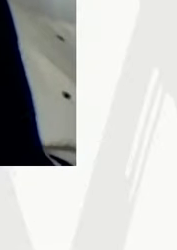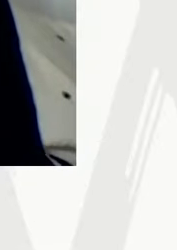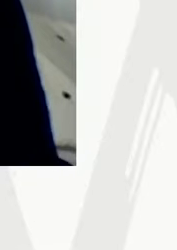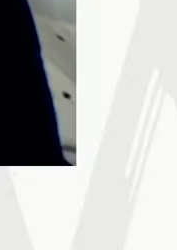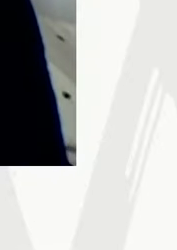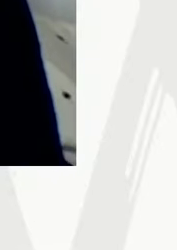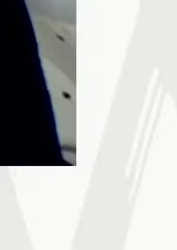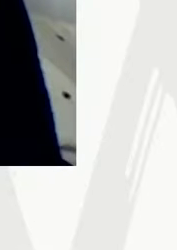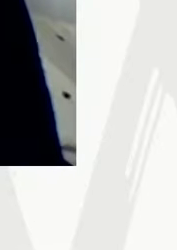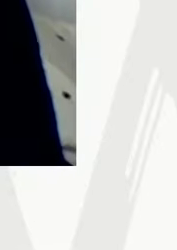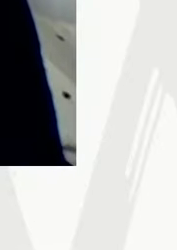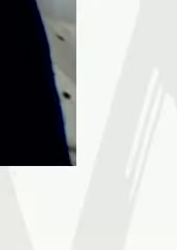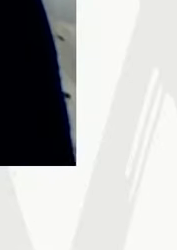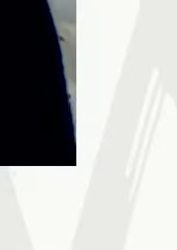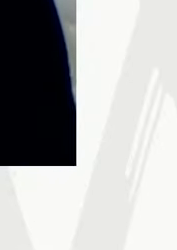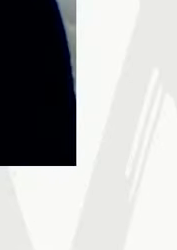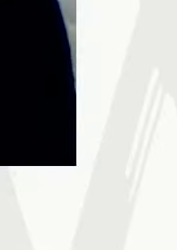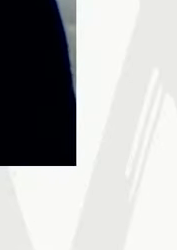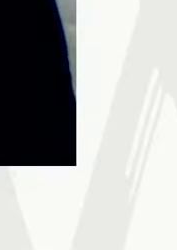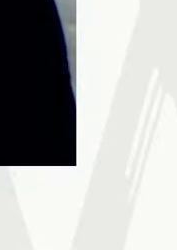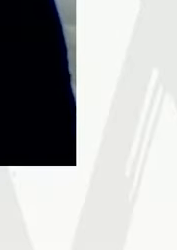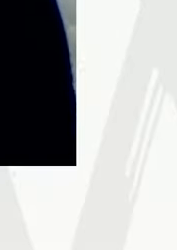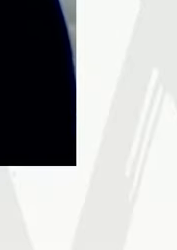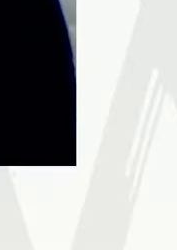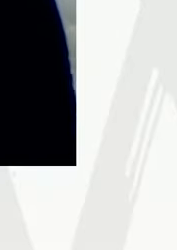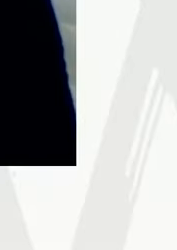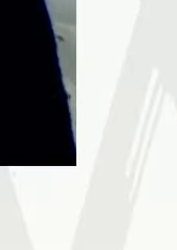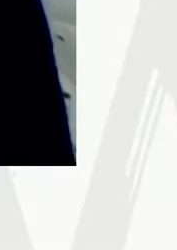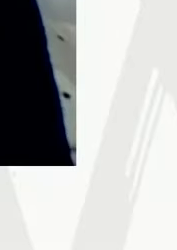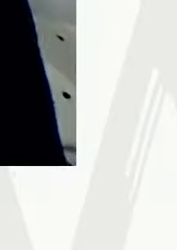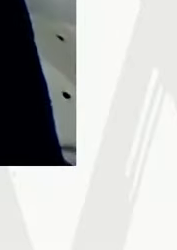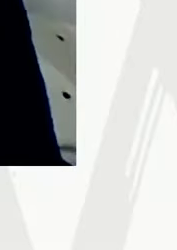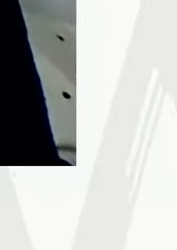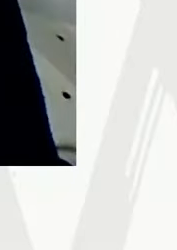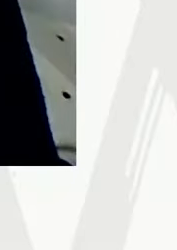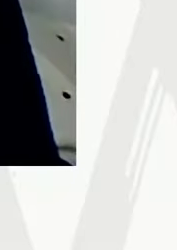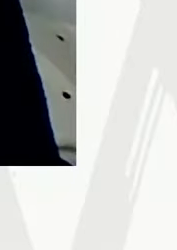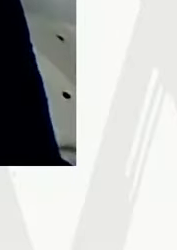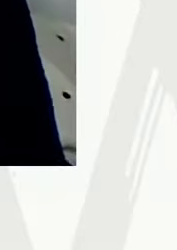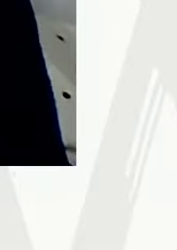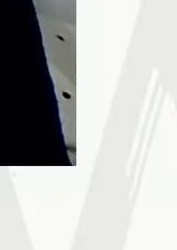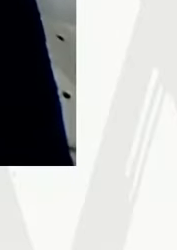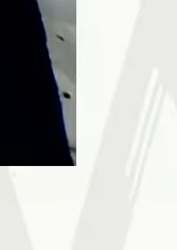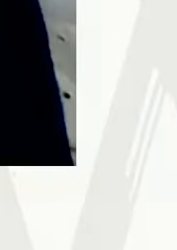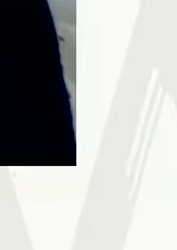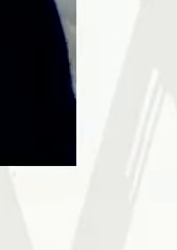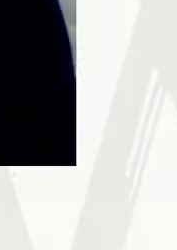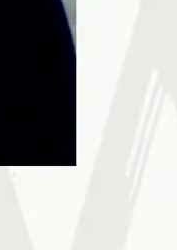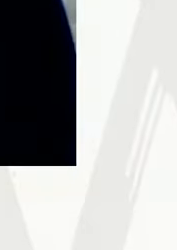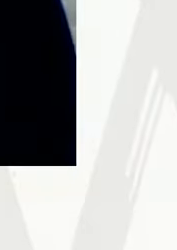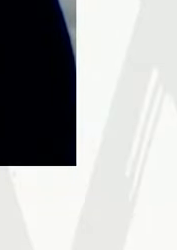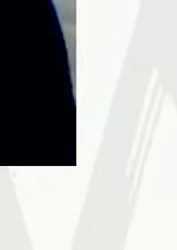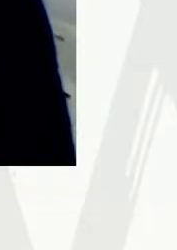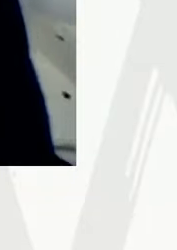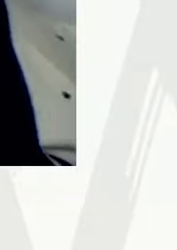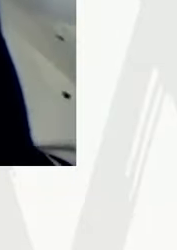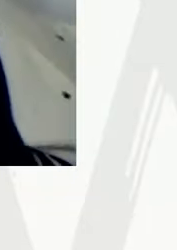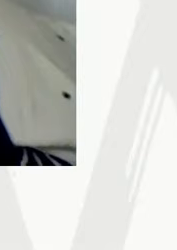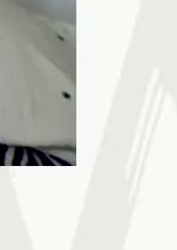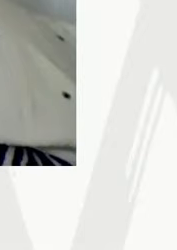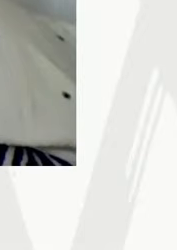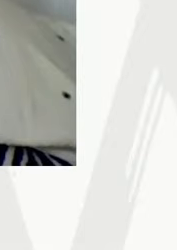Cette production suppose que le produit soit défini. Or, c'est